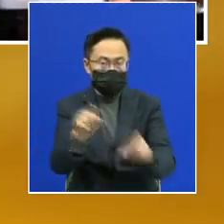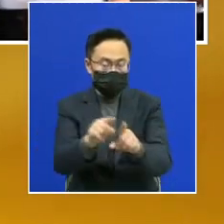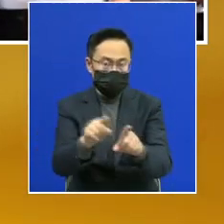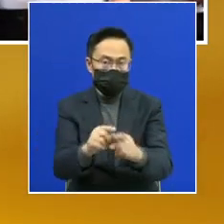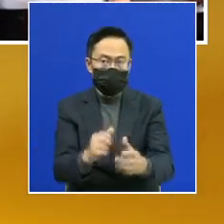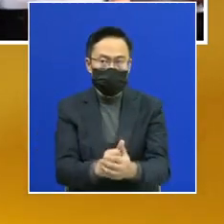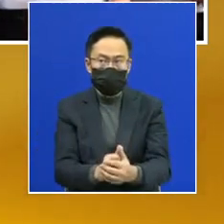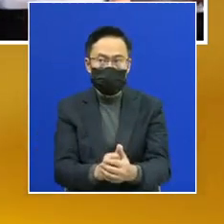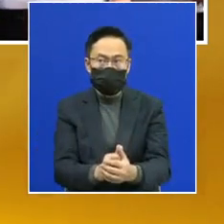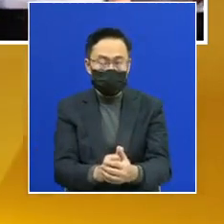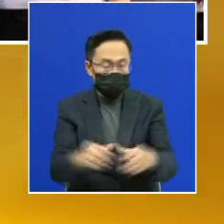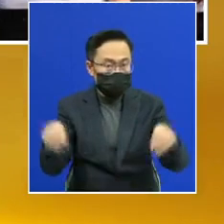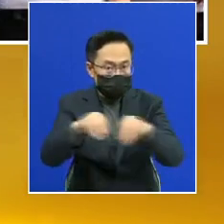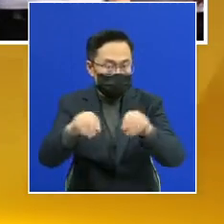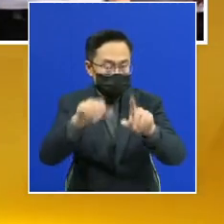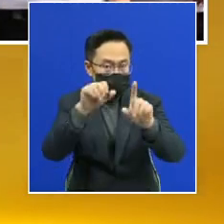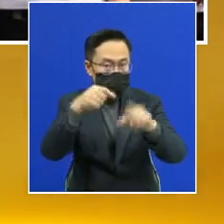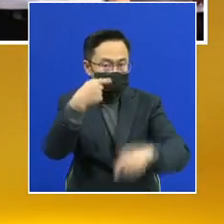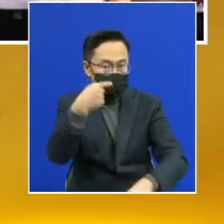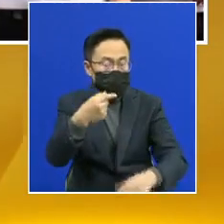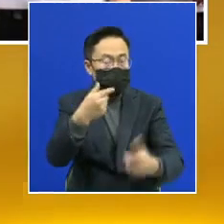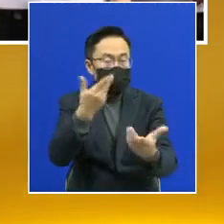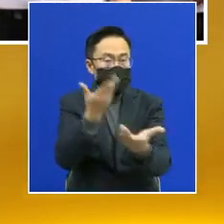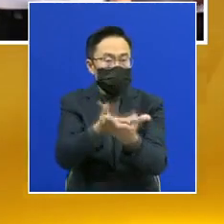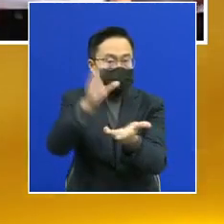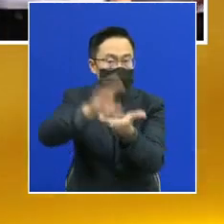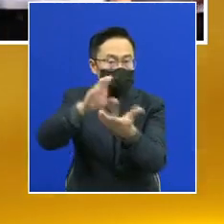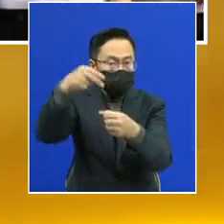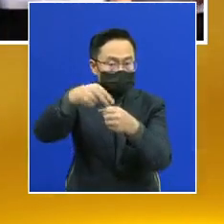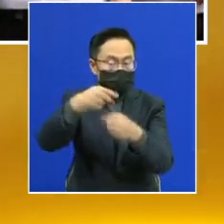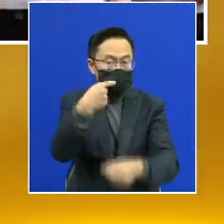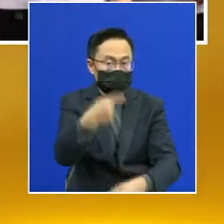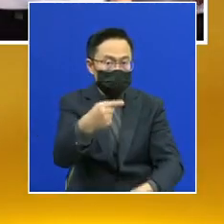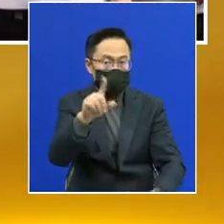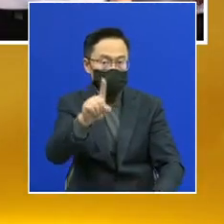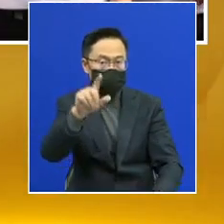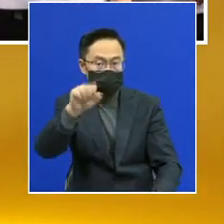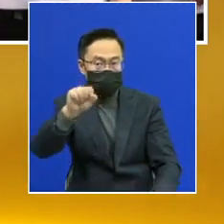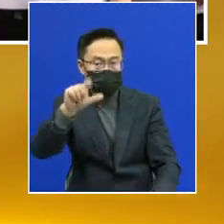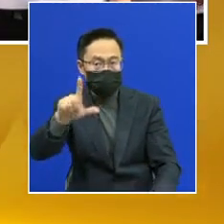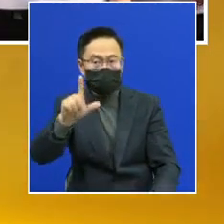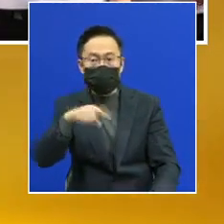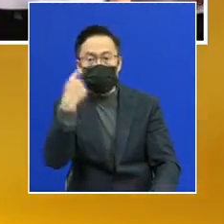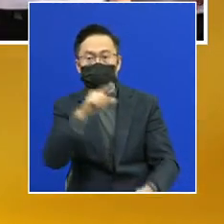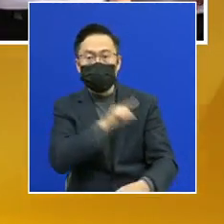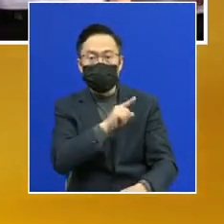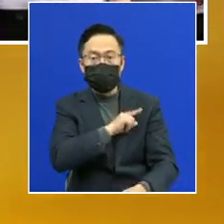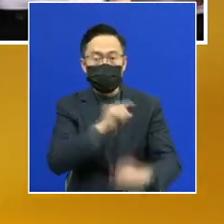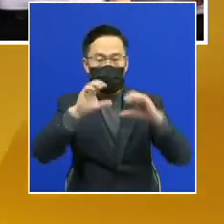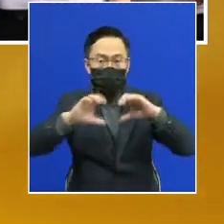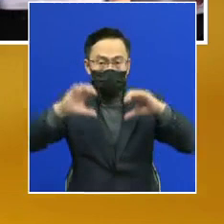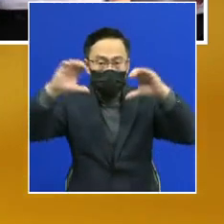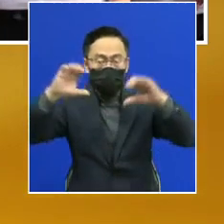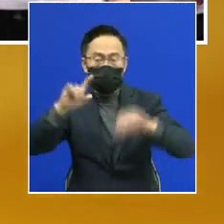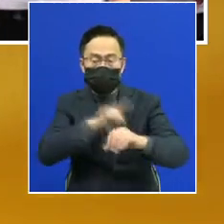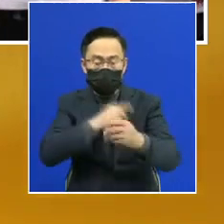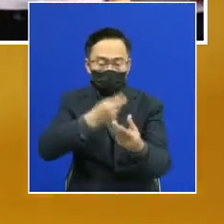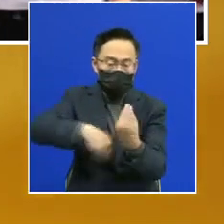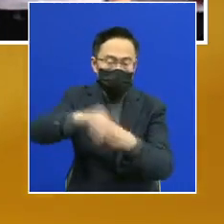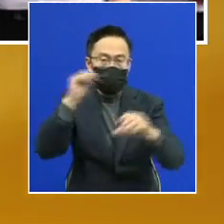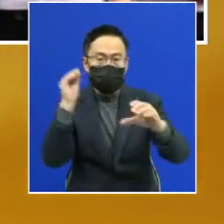แตะแขนร้านแล้วถามว่าแต่แสนล้านมีใครรับผิดชอบเกาะรัฐบาลหลังจากนั้น